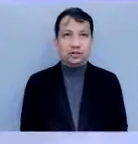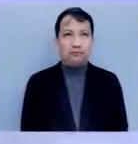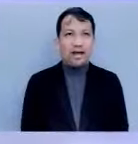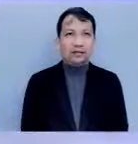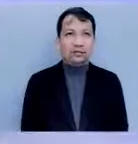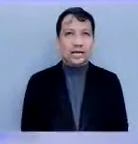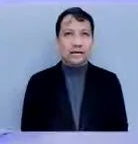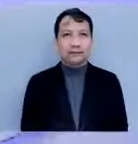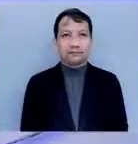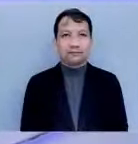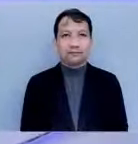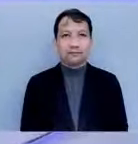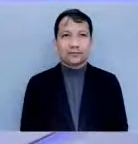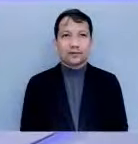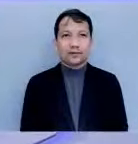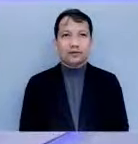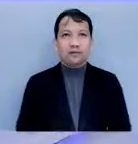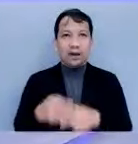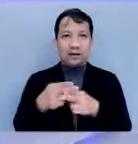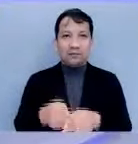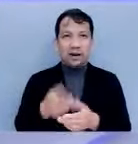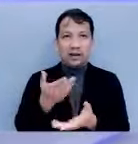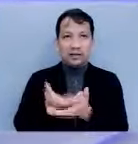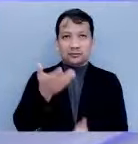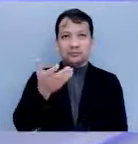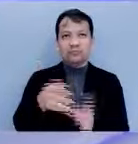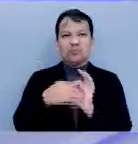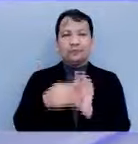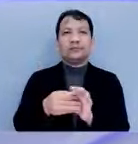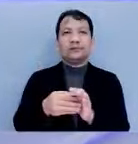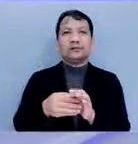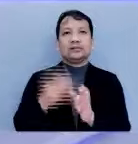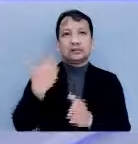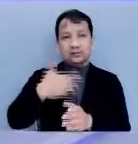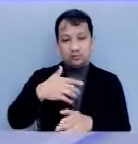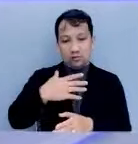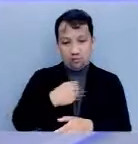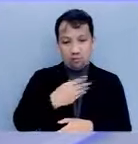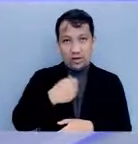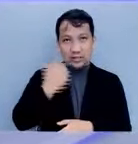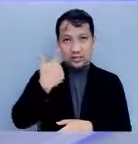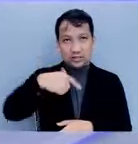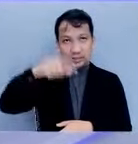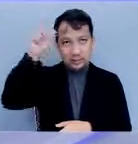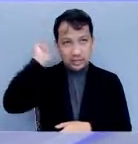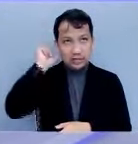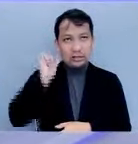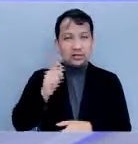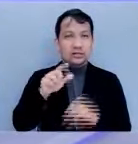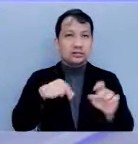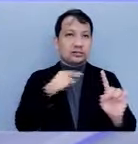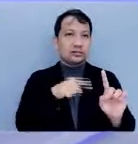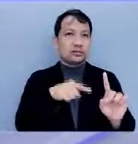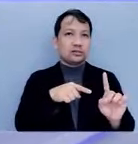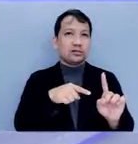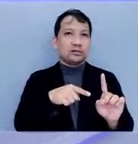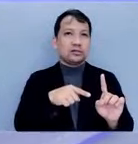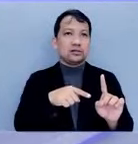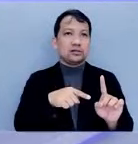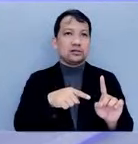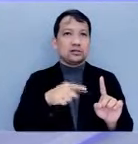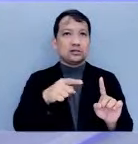Mga kapatid, may pangalan na po ang pambihirang puting leon sa Malabon Zoo. Meet Sir